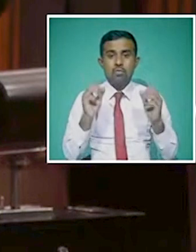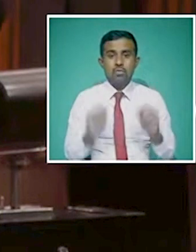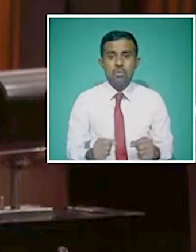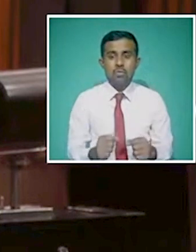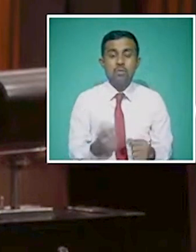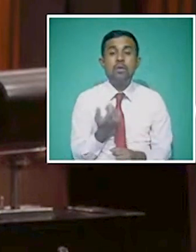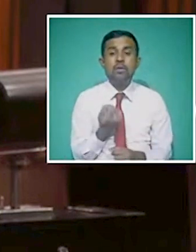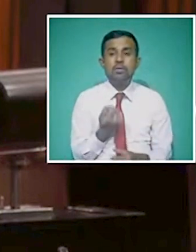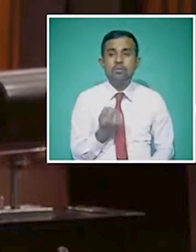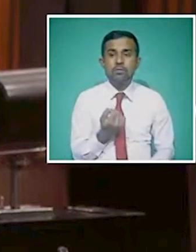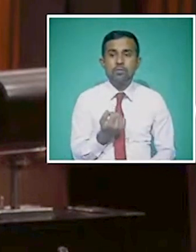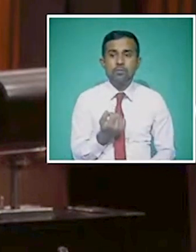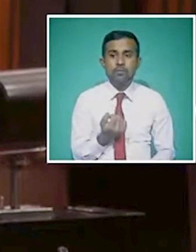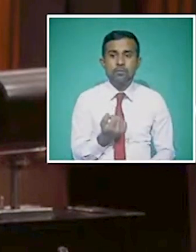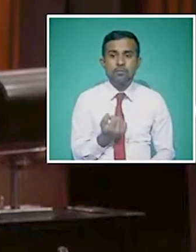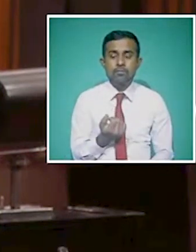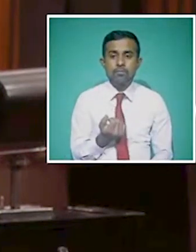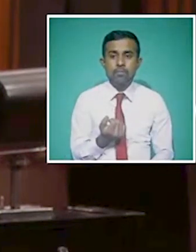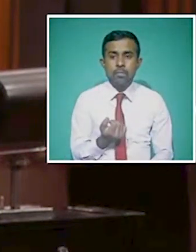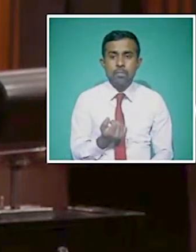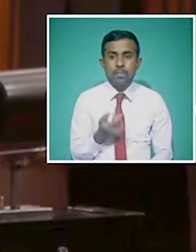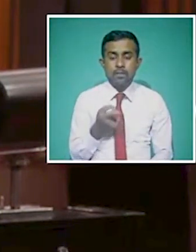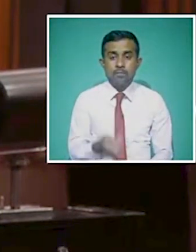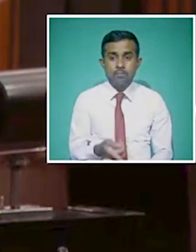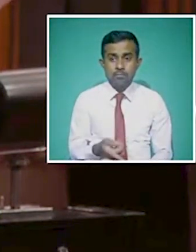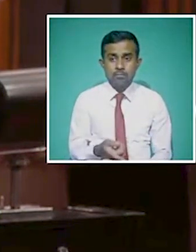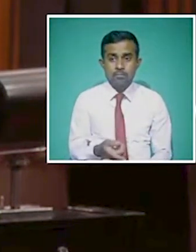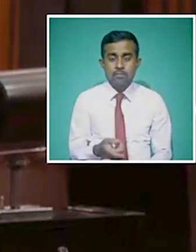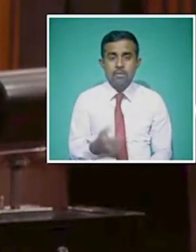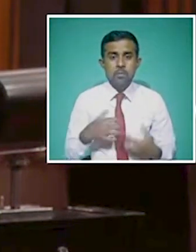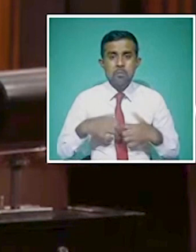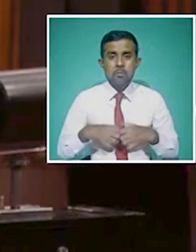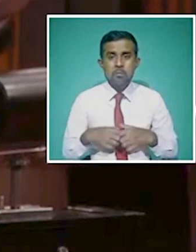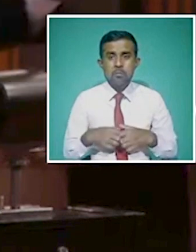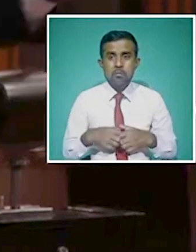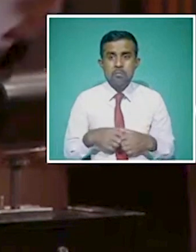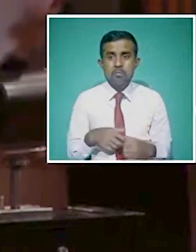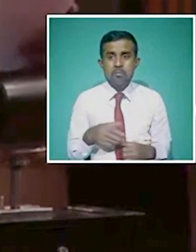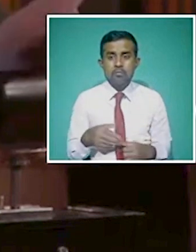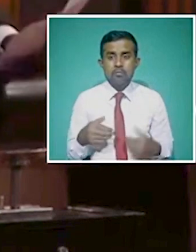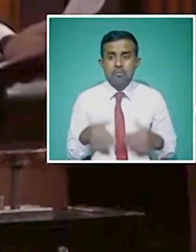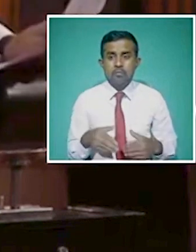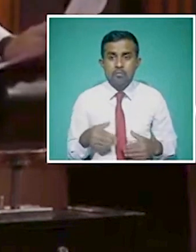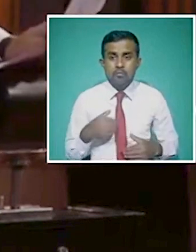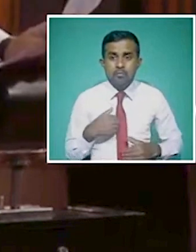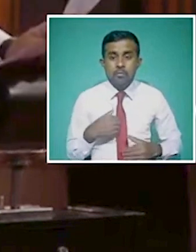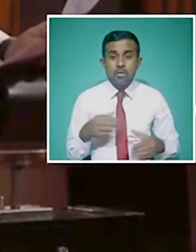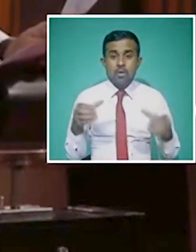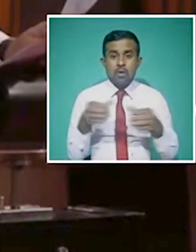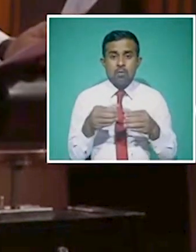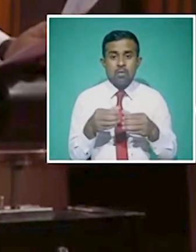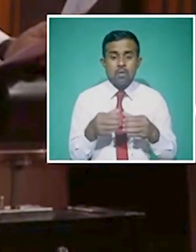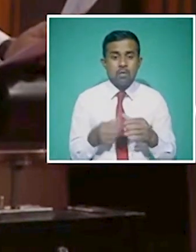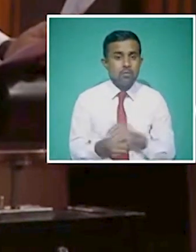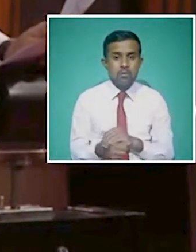මේකේ වටිනාකම එතකොට මෙතන මෙතන දැන් ඇවිල්ලි වරලා මේකේ මේකේ ප්‍රහෙලිකාව කියන්නේ මෙතන මම මෙතන මේක ආයතනයක් වෙනුවෙන්වත් නෙවෙයි